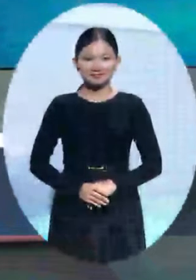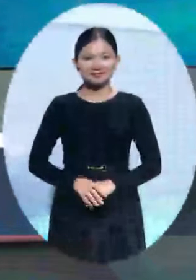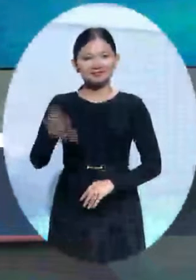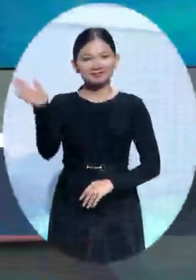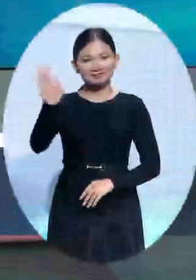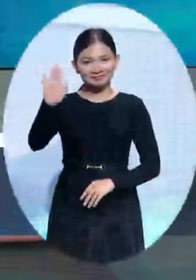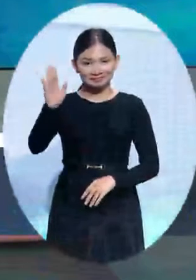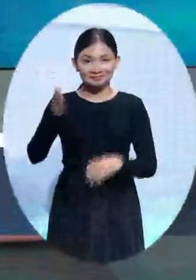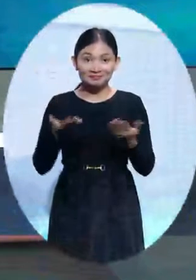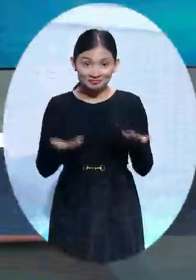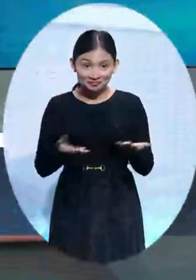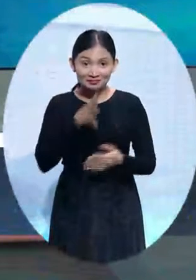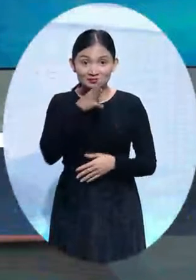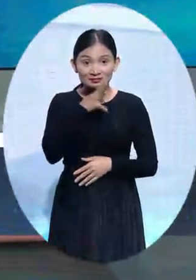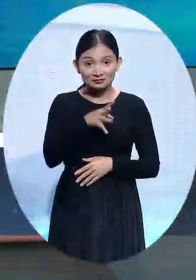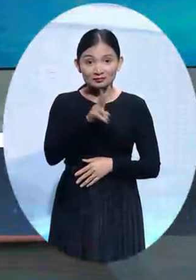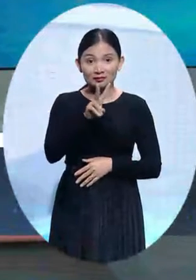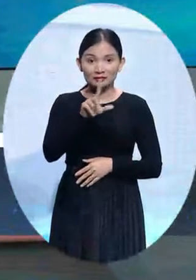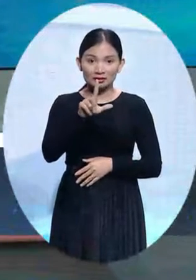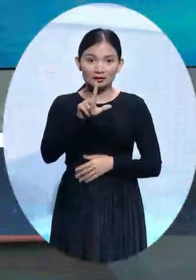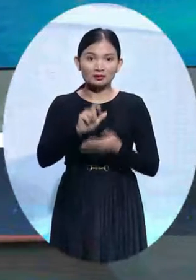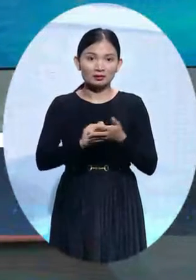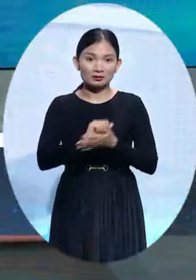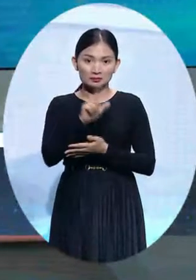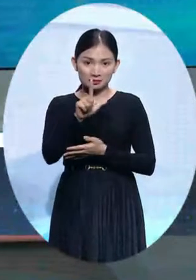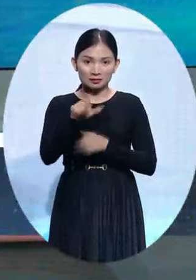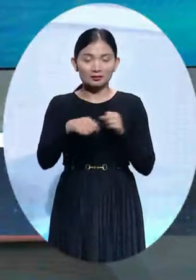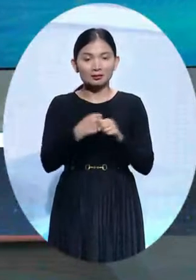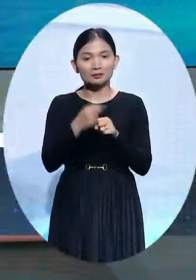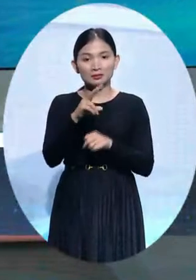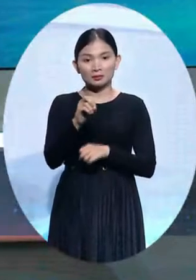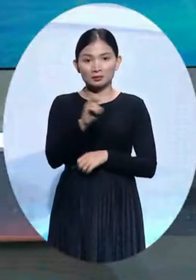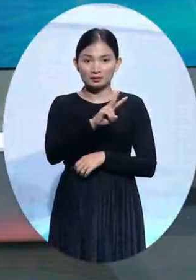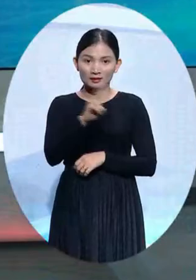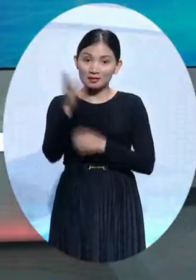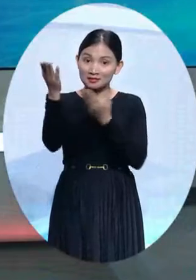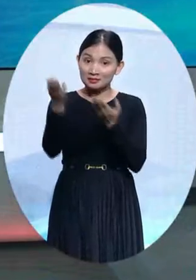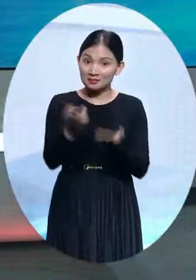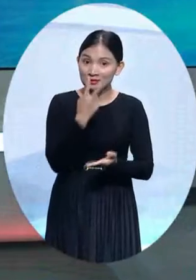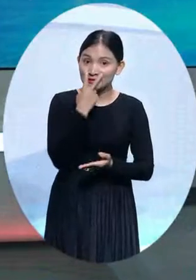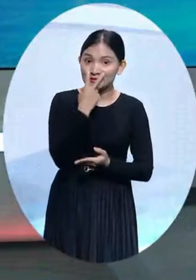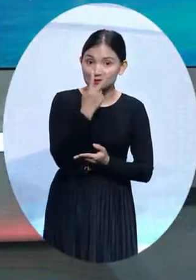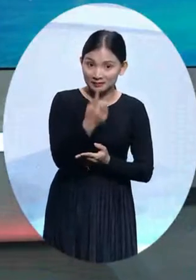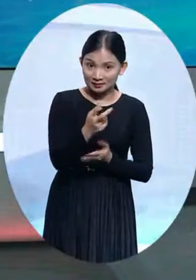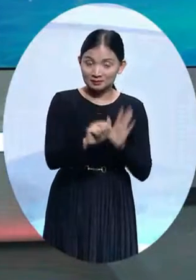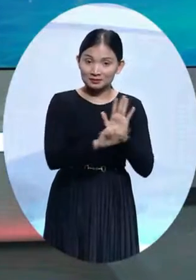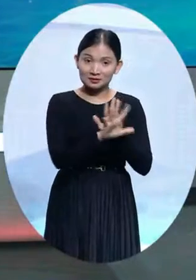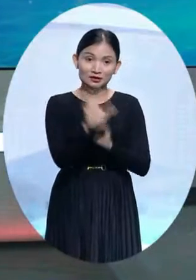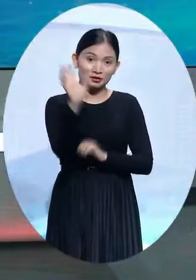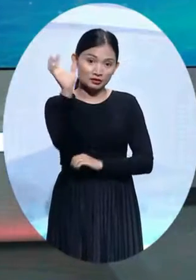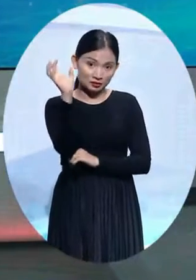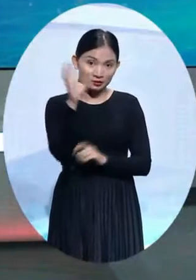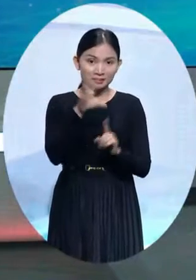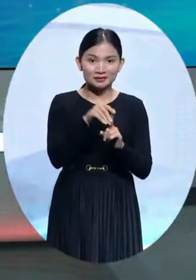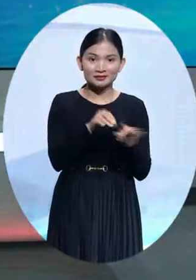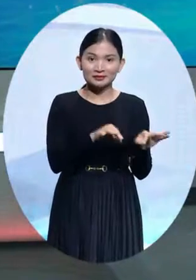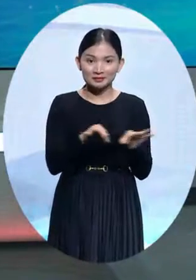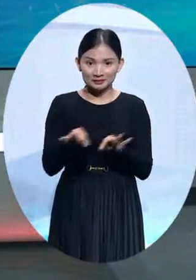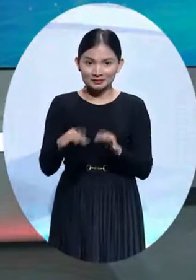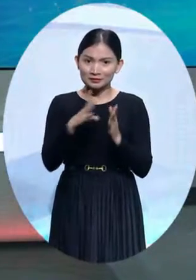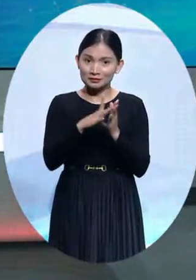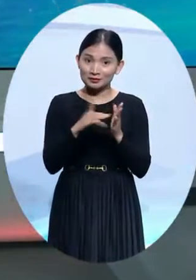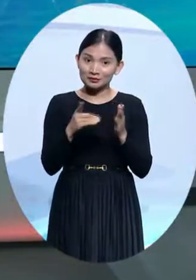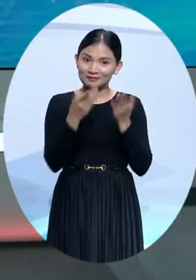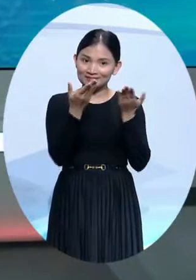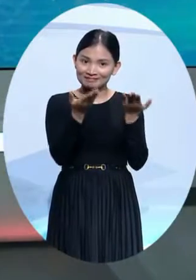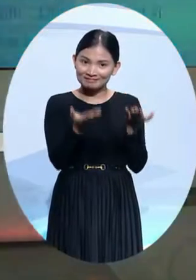Kính chào quý vị, hôm nay thứ Tư ngày 27 tháng 7 năm 2022. Mời quý vị theo dõi bản tin buổi trưa của Đài truyền hình thành phố Hồ Chí Minh. Phần đầu bản tin sẽ có những nội dung